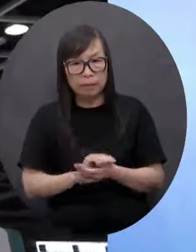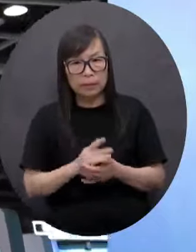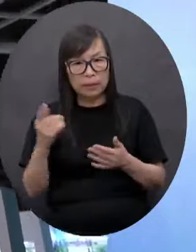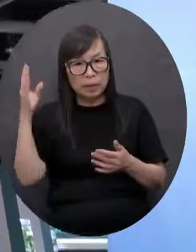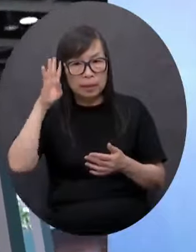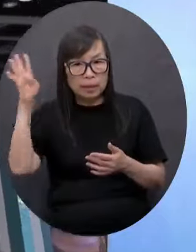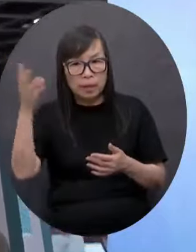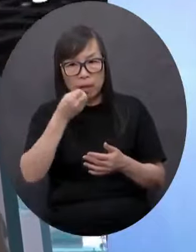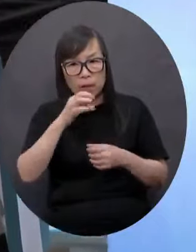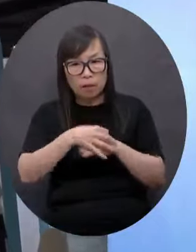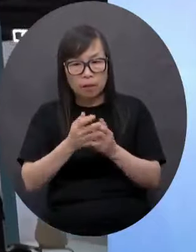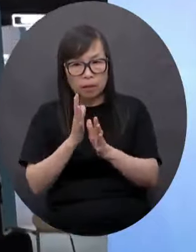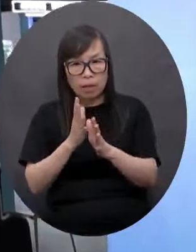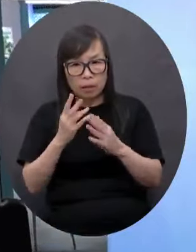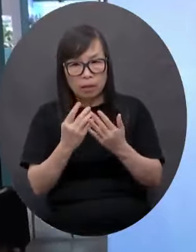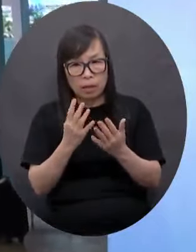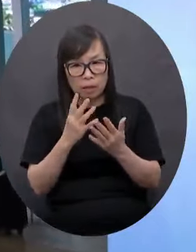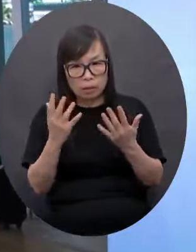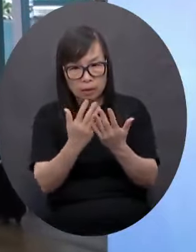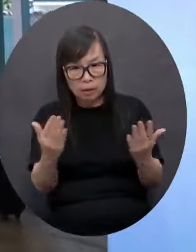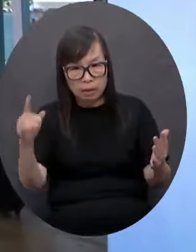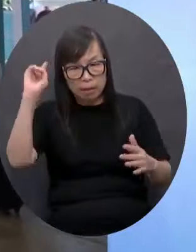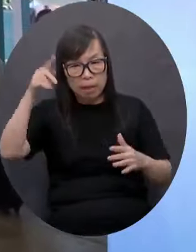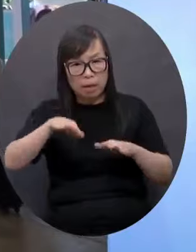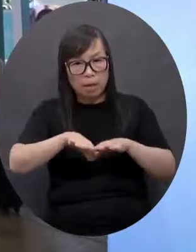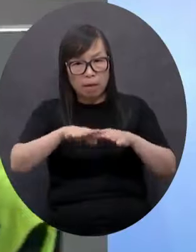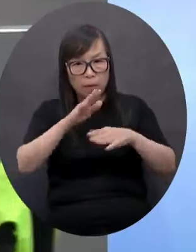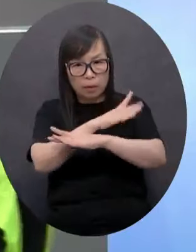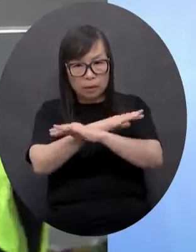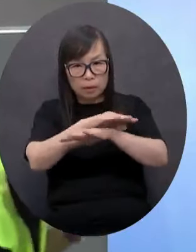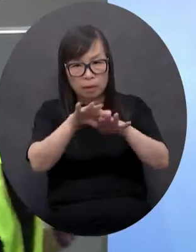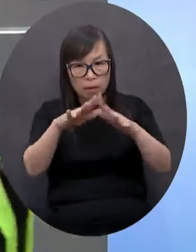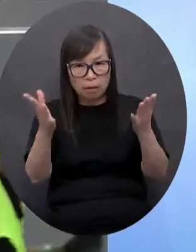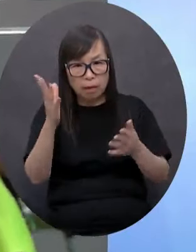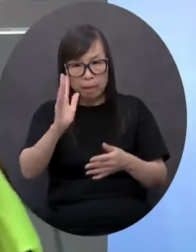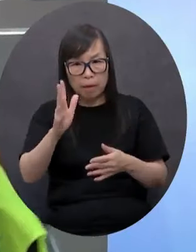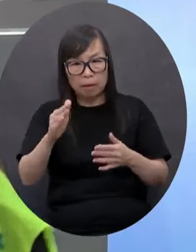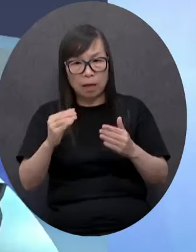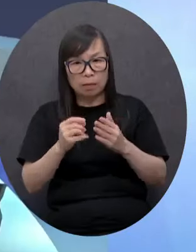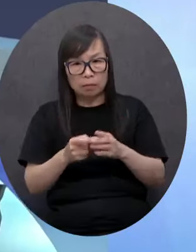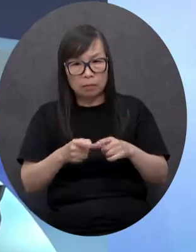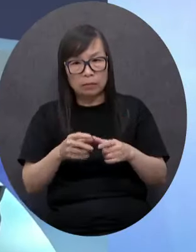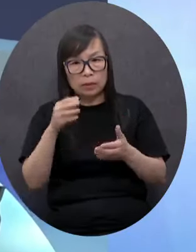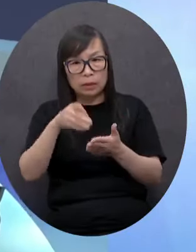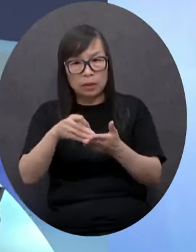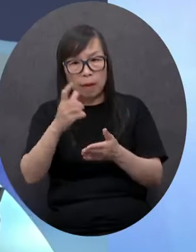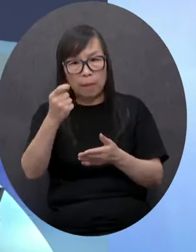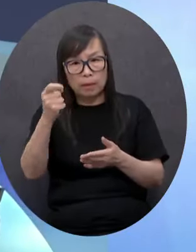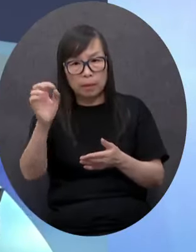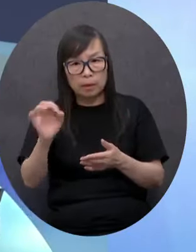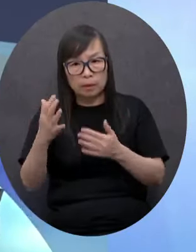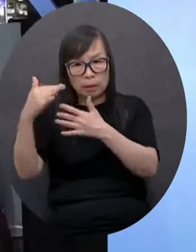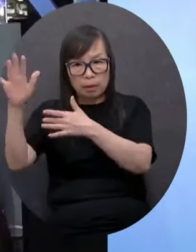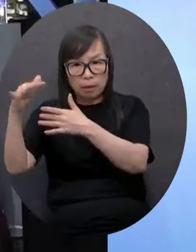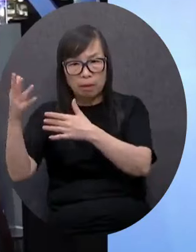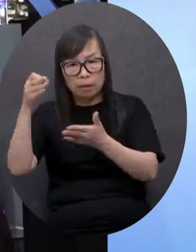四日的香港国际旅游展，听日在会展开落。有大約500间參展商參與，有80%是境外和